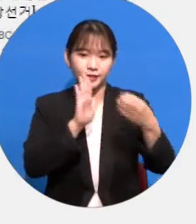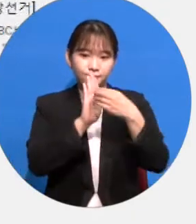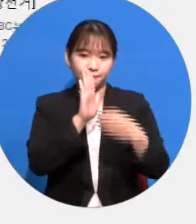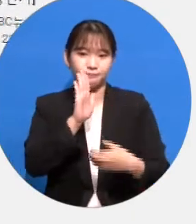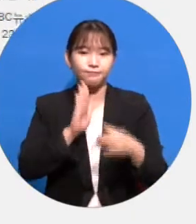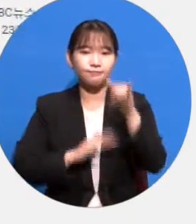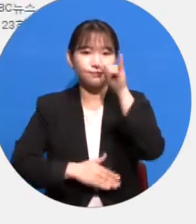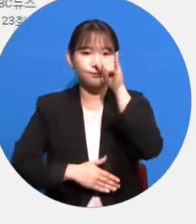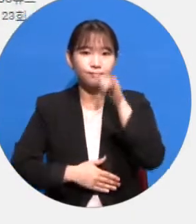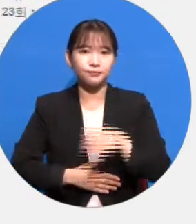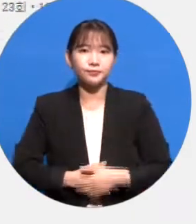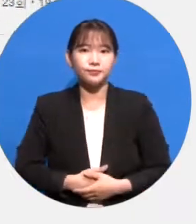있습니다